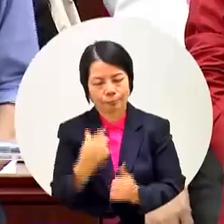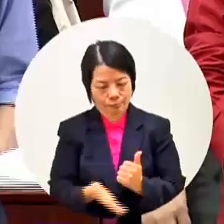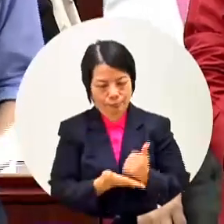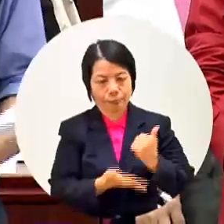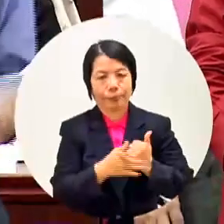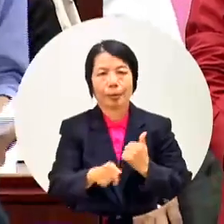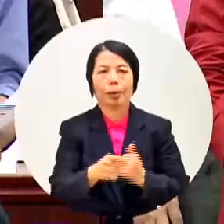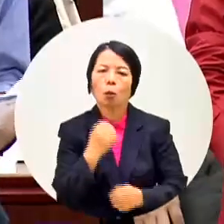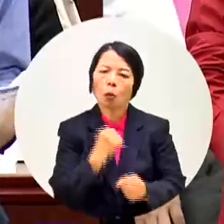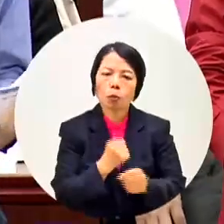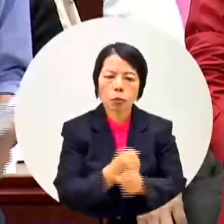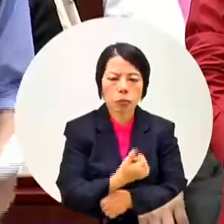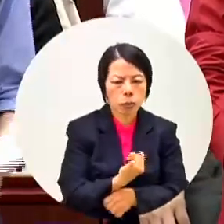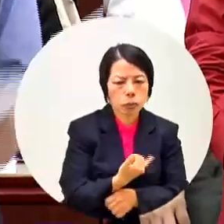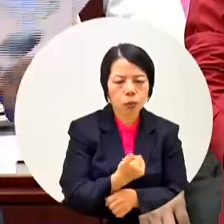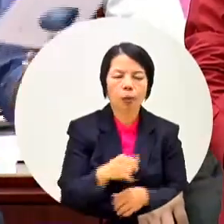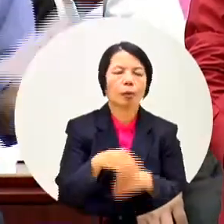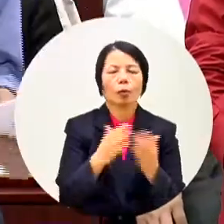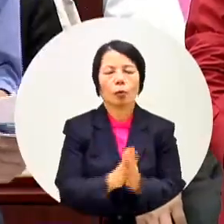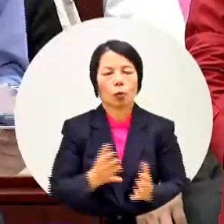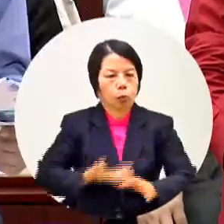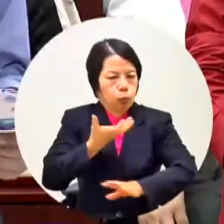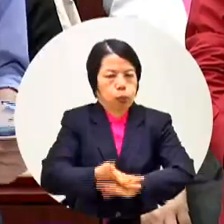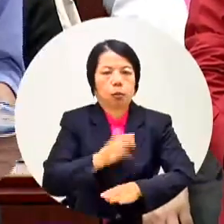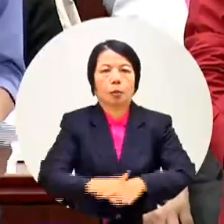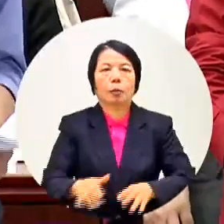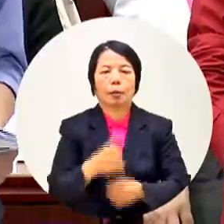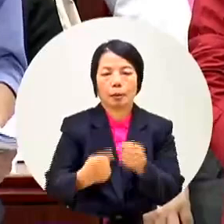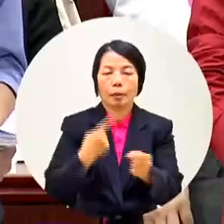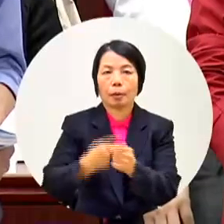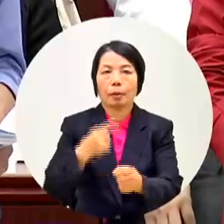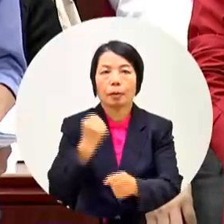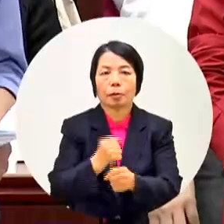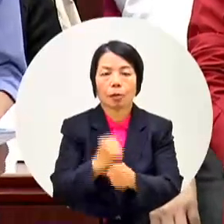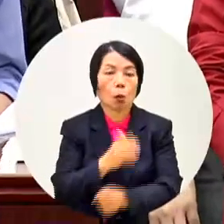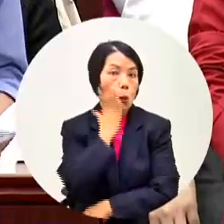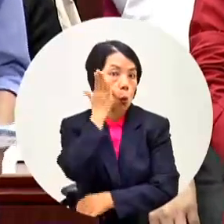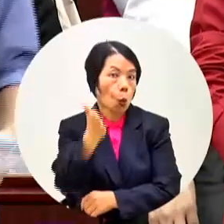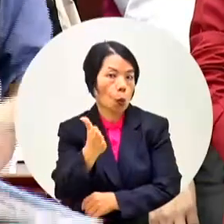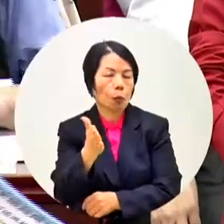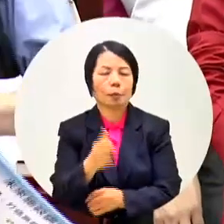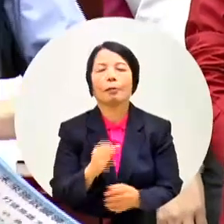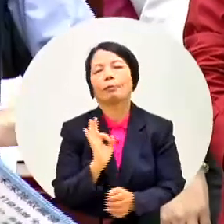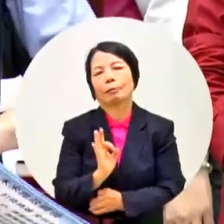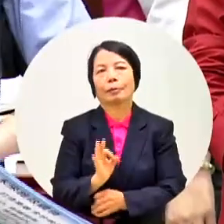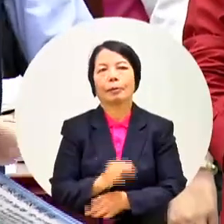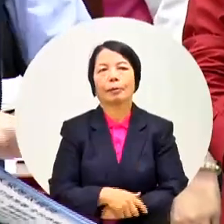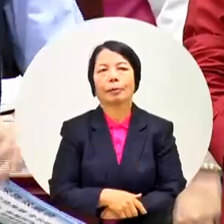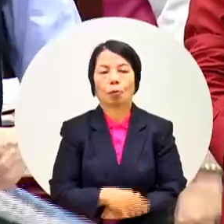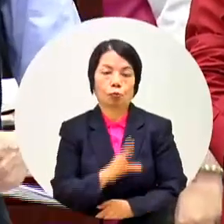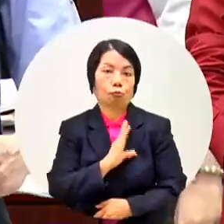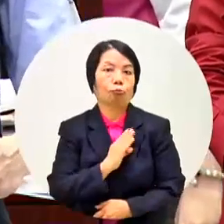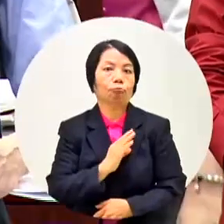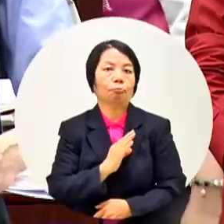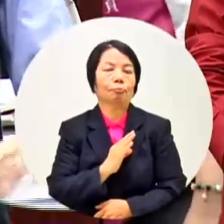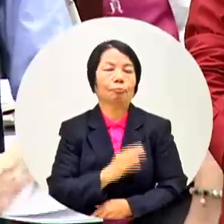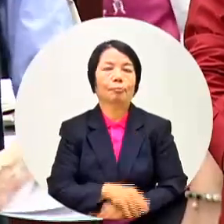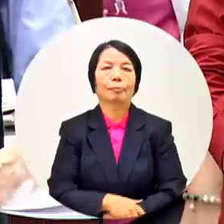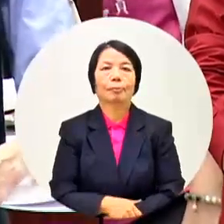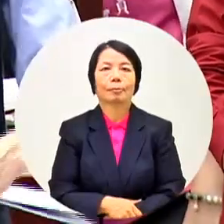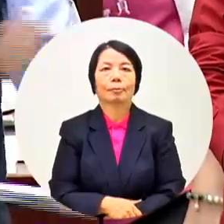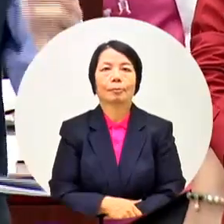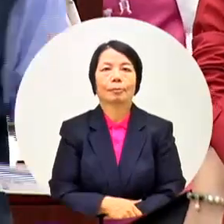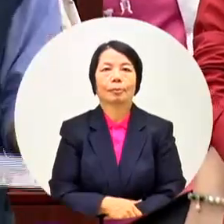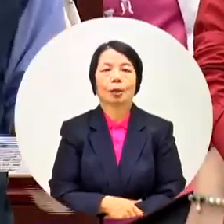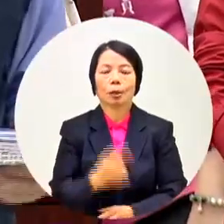赴。如果一年之内能够顺利解决这些问题，我们当然愿意去做。不管怎么样，我们抱着健康的态度来接